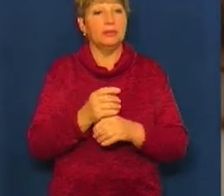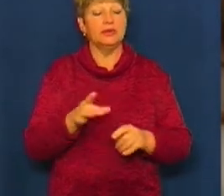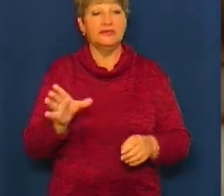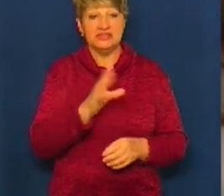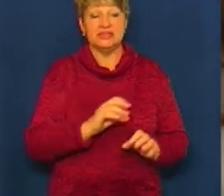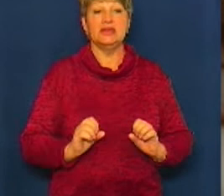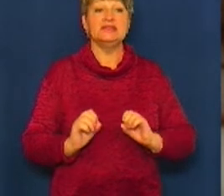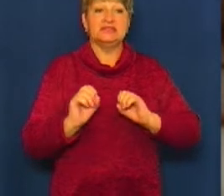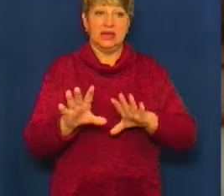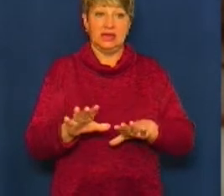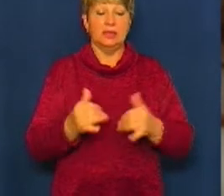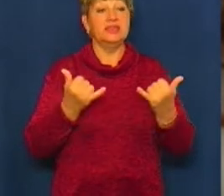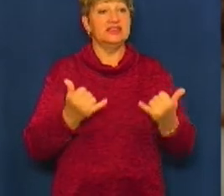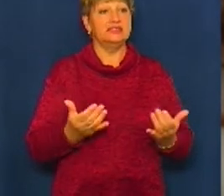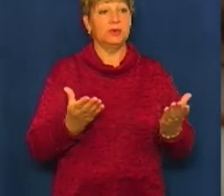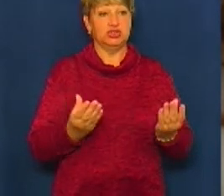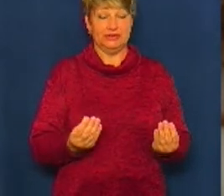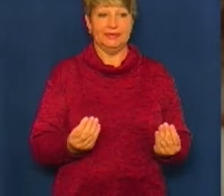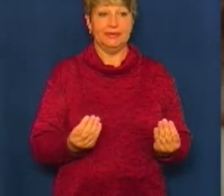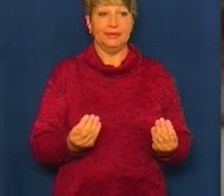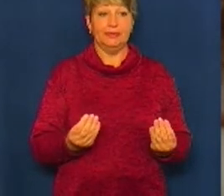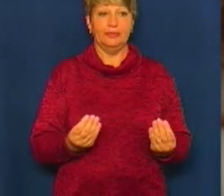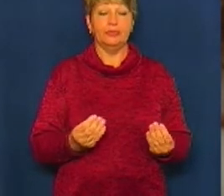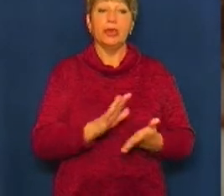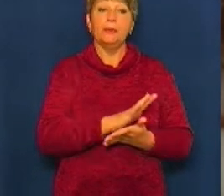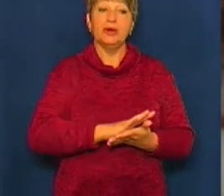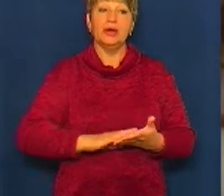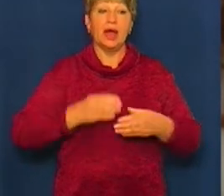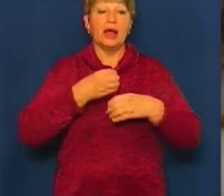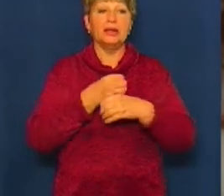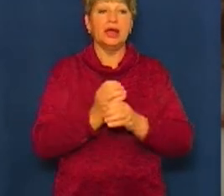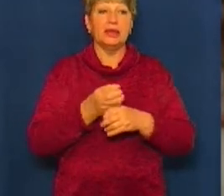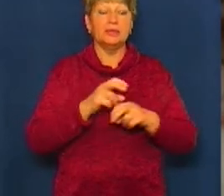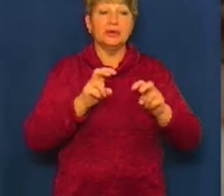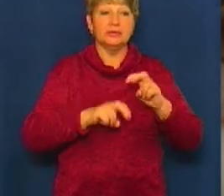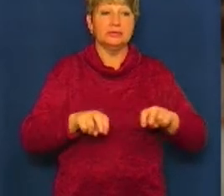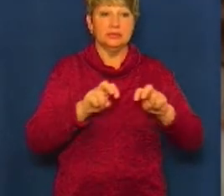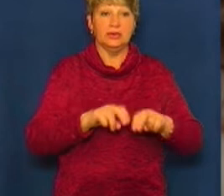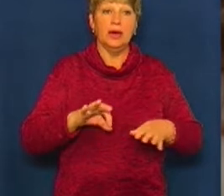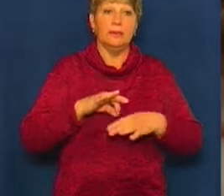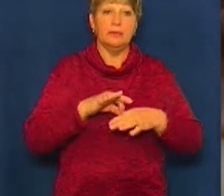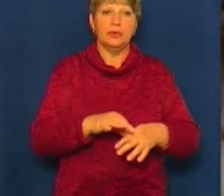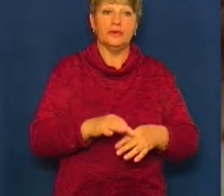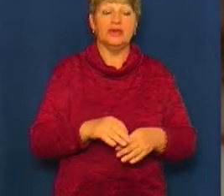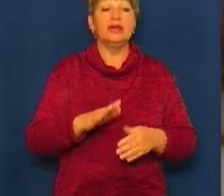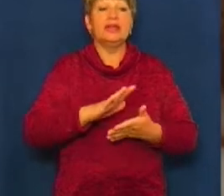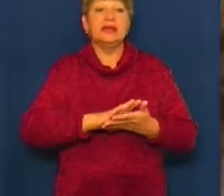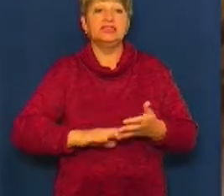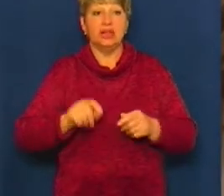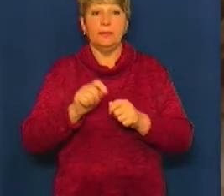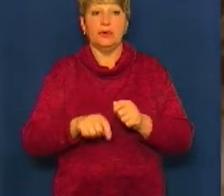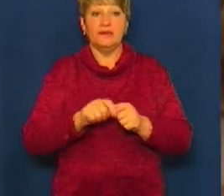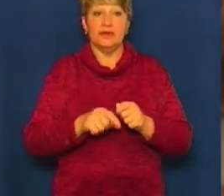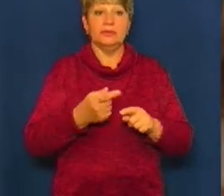мережі. На сьогоднішній день тривають лабораторні дослідження і проводиться подальша перевірка даного закладу.